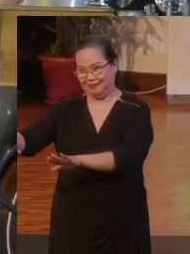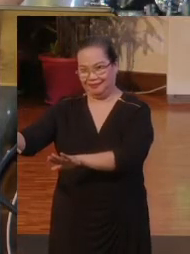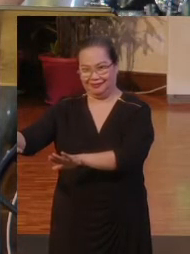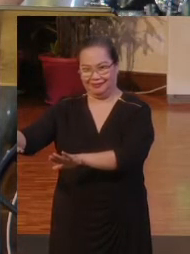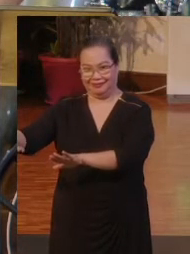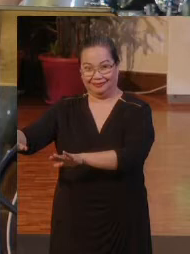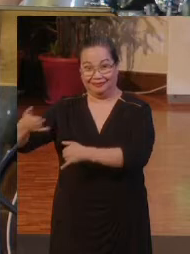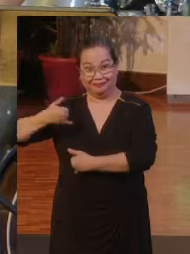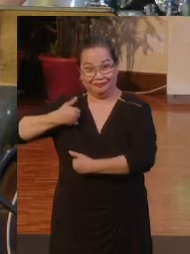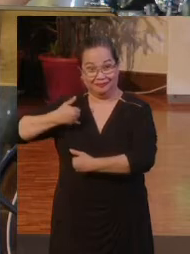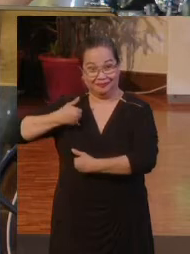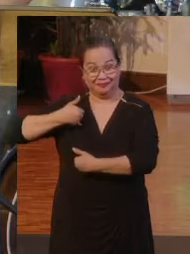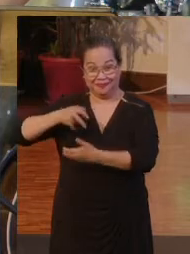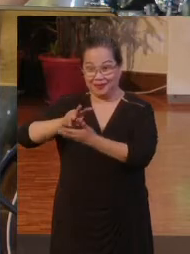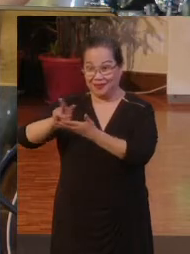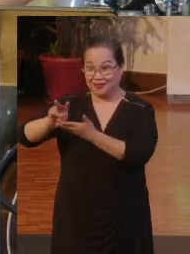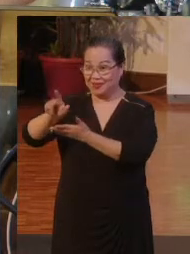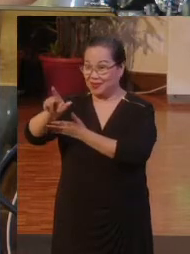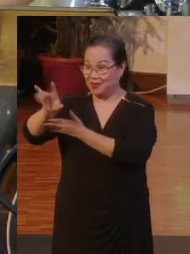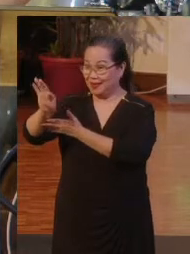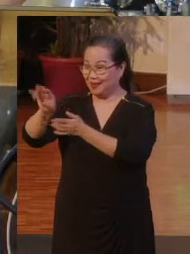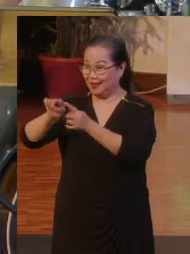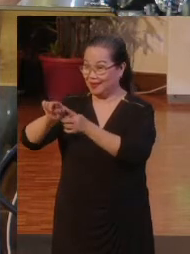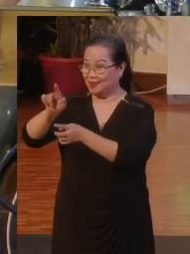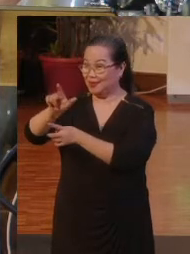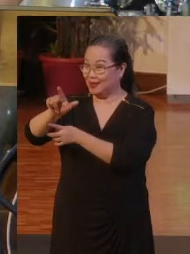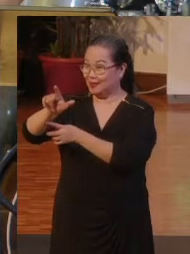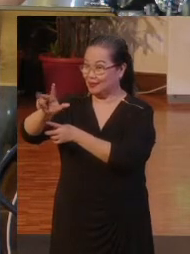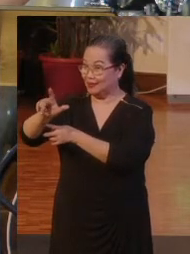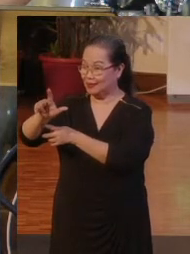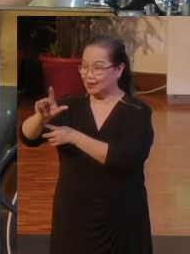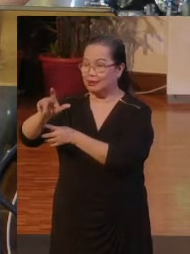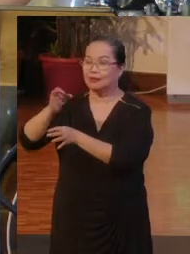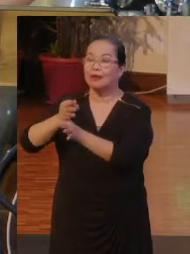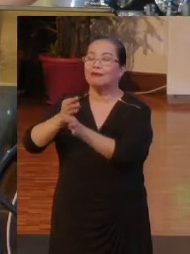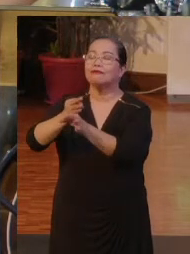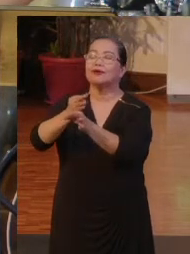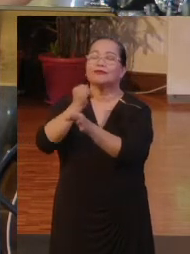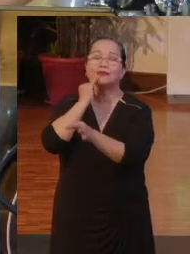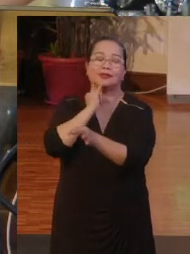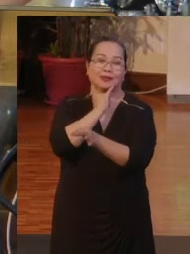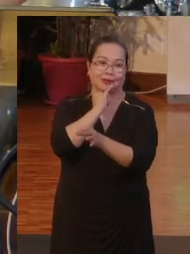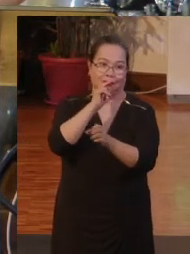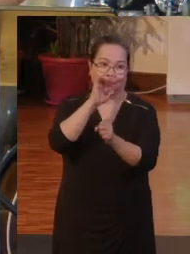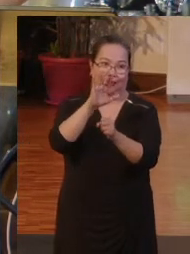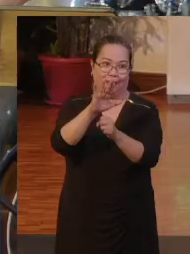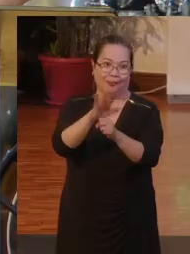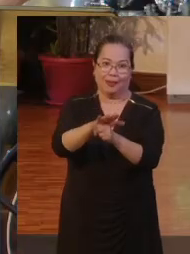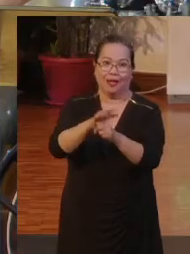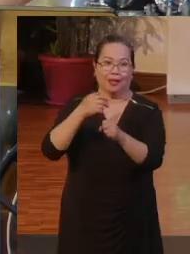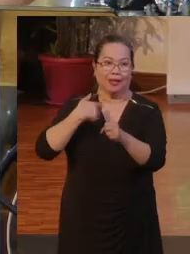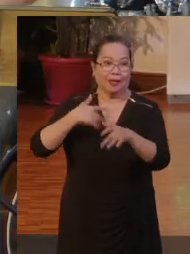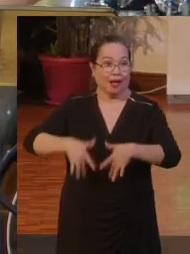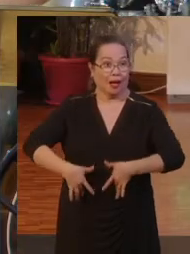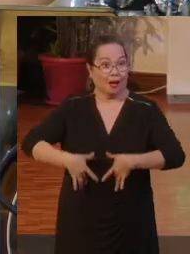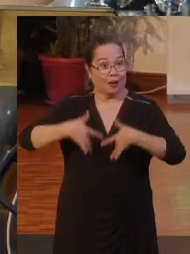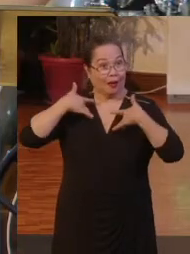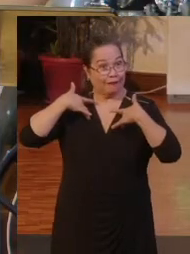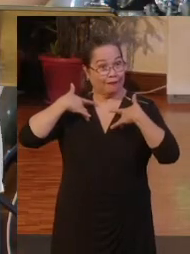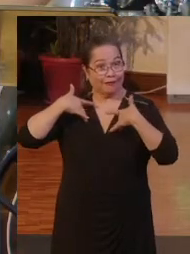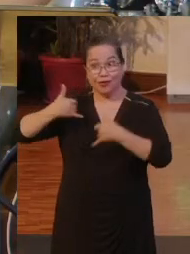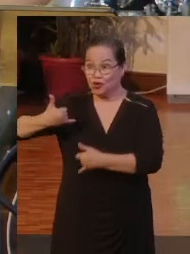sa verses 29 to 33. Naging tapat ang Israel sa kanilang pangako at panata habang buhay si